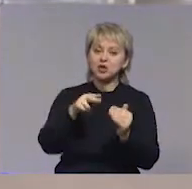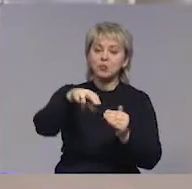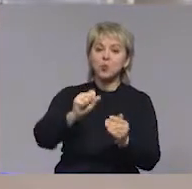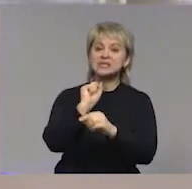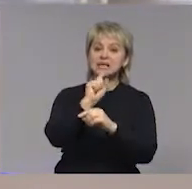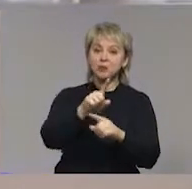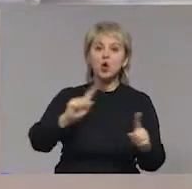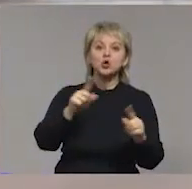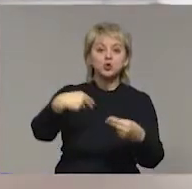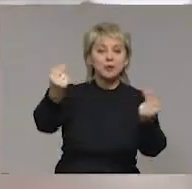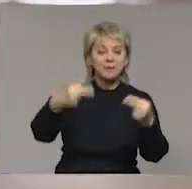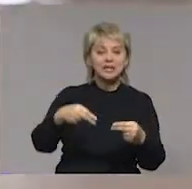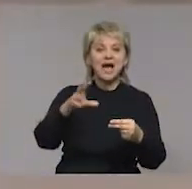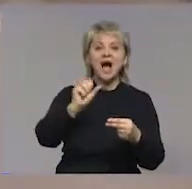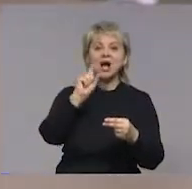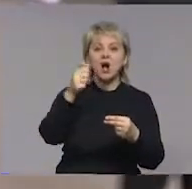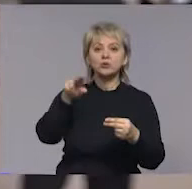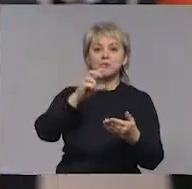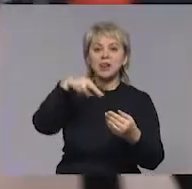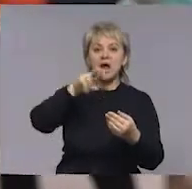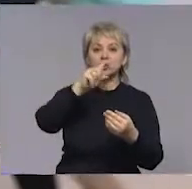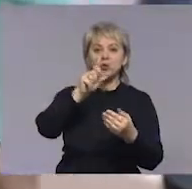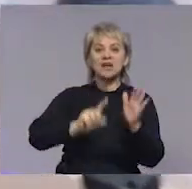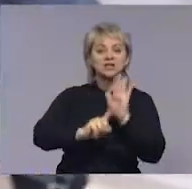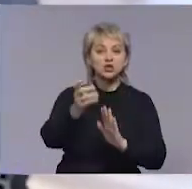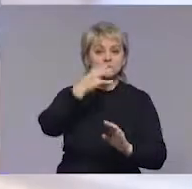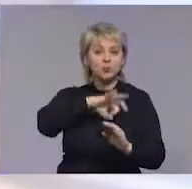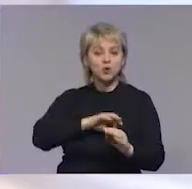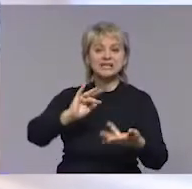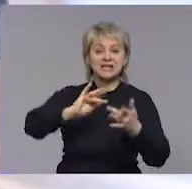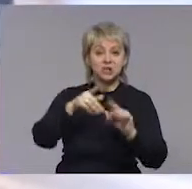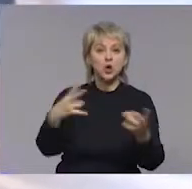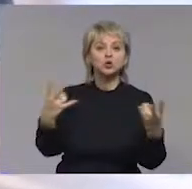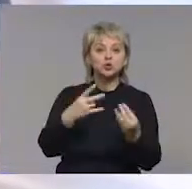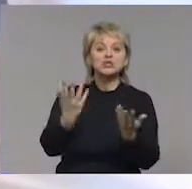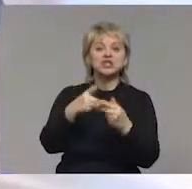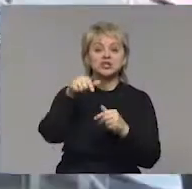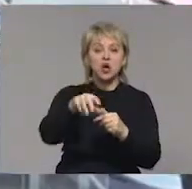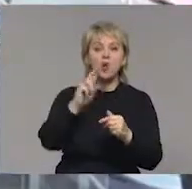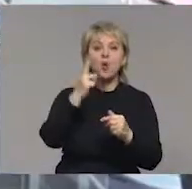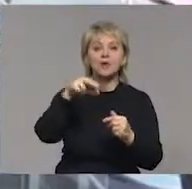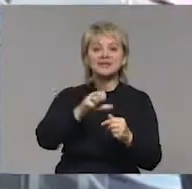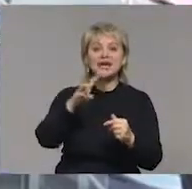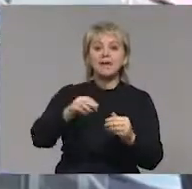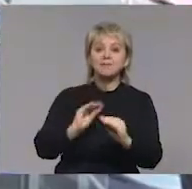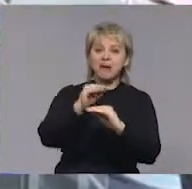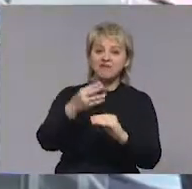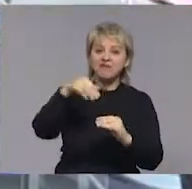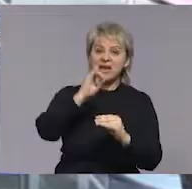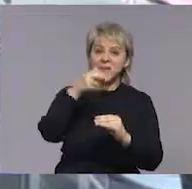по запросам. Чтобы подписаться на аккаунт Платова и начать пользоваться чат-ботом, нужно считать QR-код в мессенджере